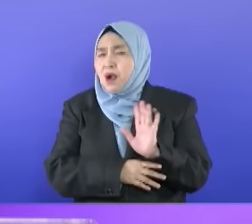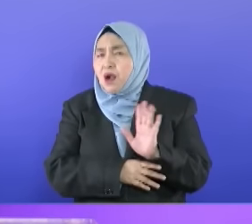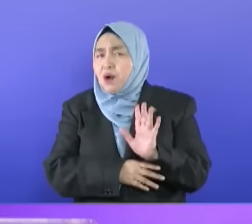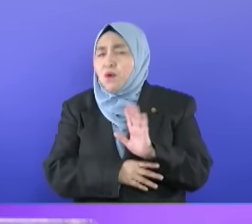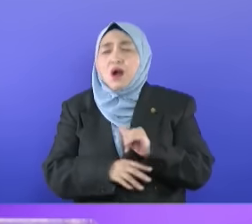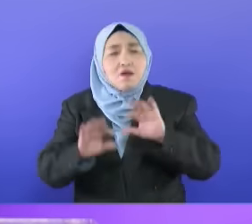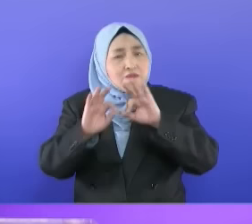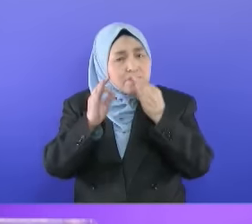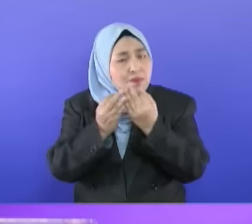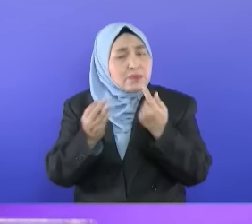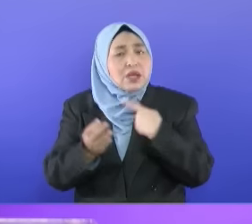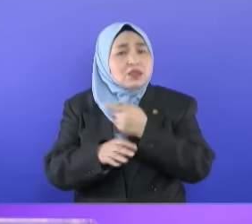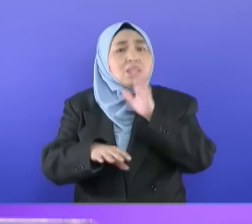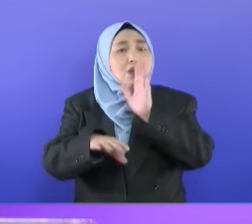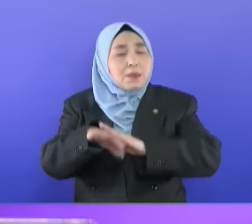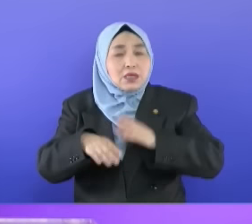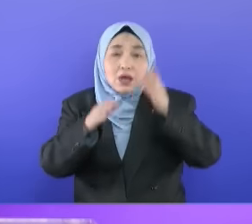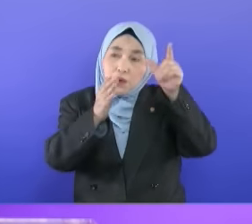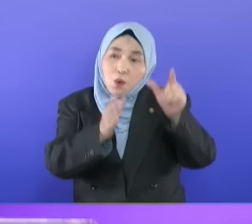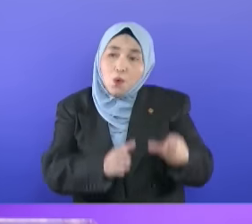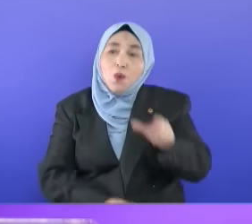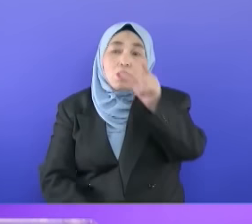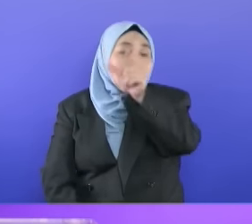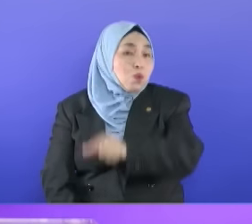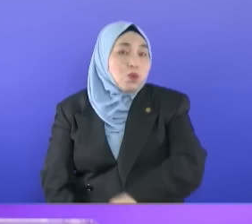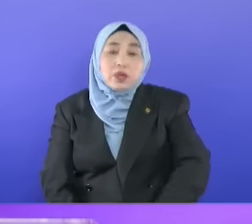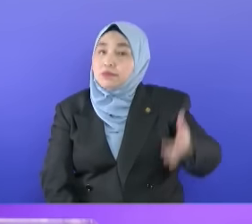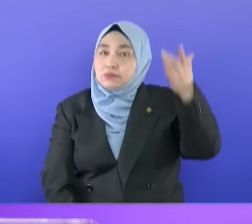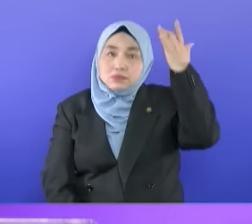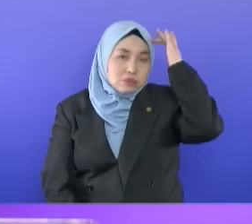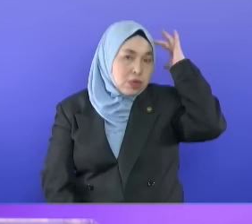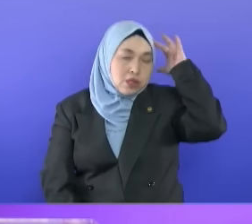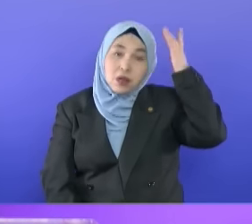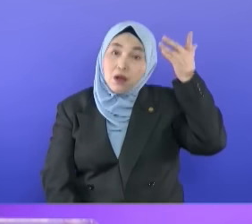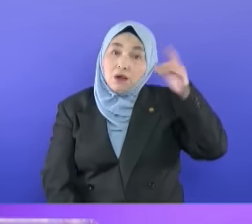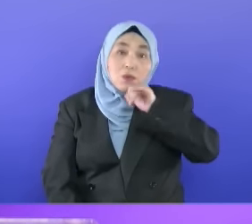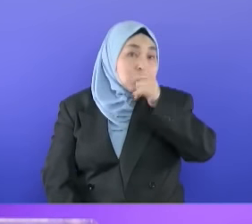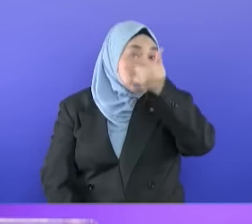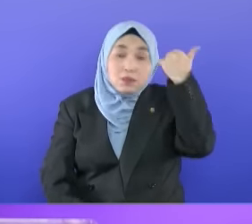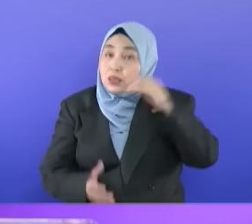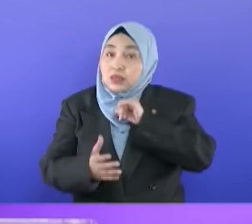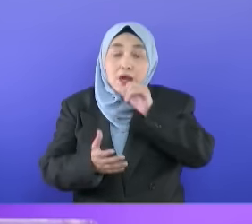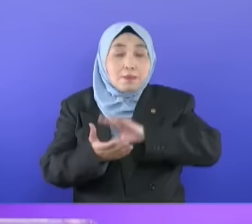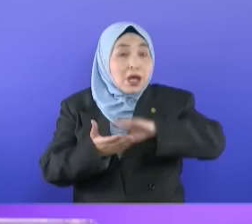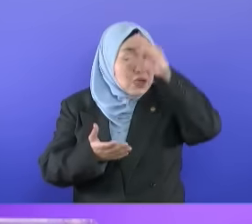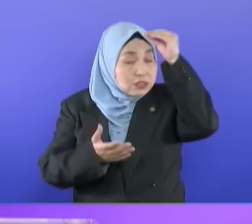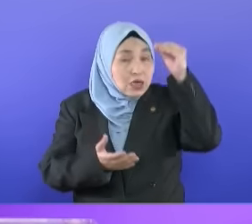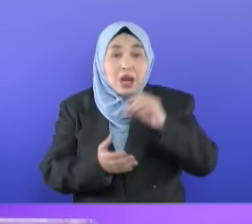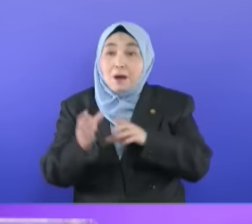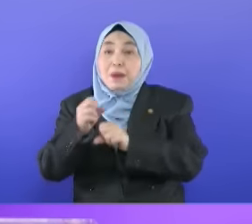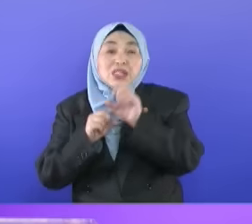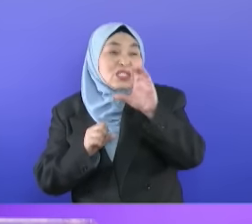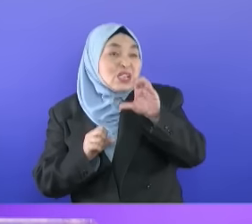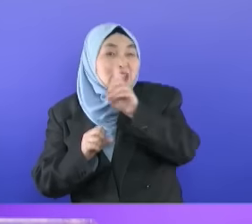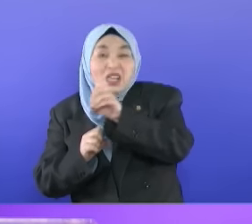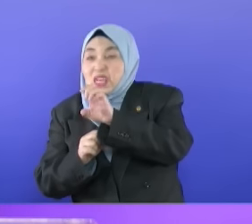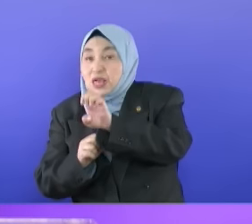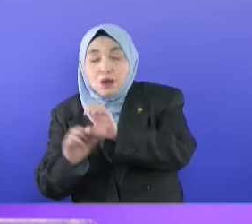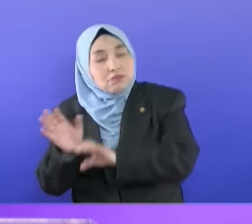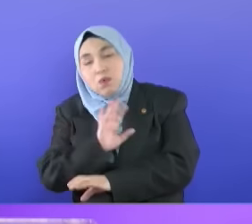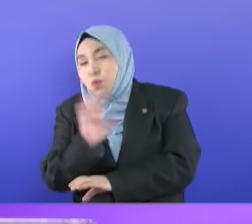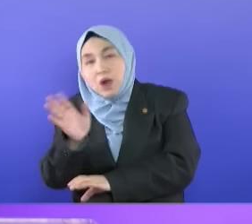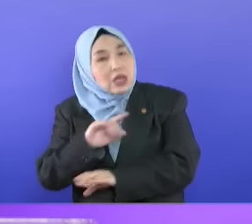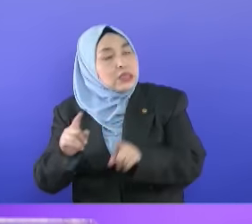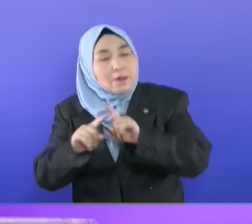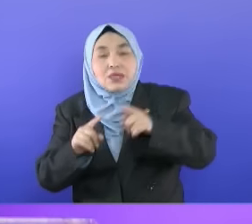keluarga kita digelar sebagai orang yang tidak mengetahui bukan karena tetap belajar Tinggi karena dapat si ataupun di ataupun I tetapi